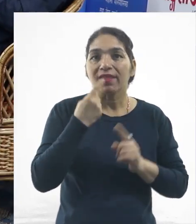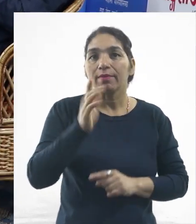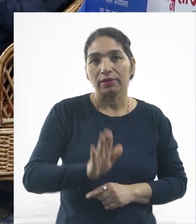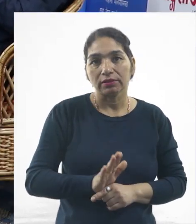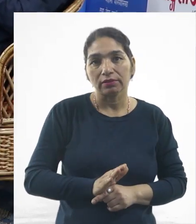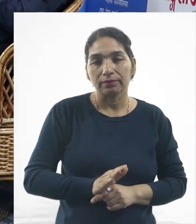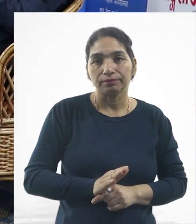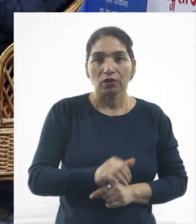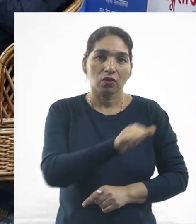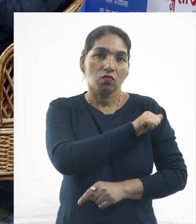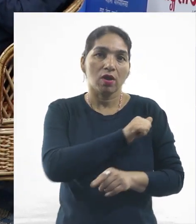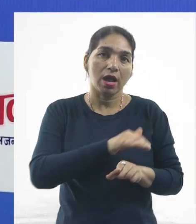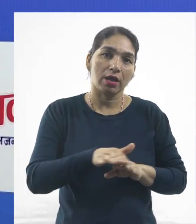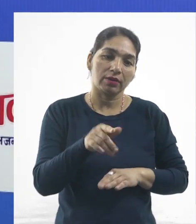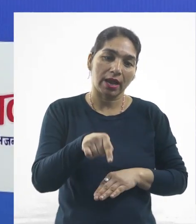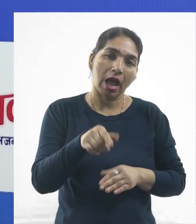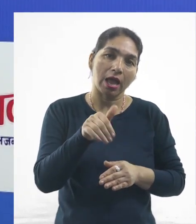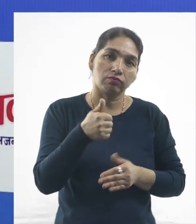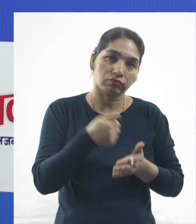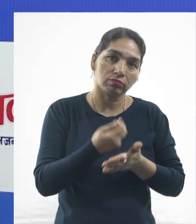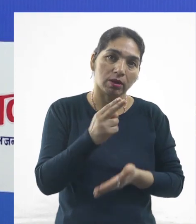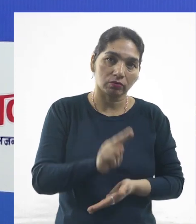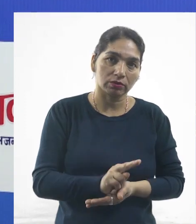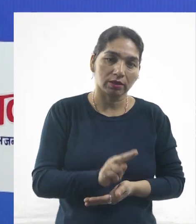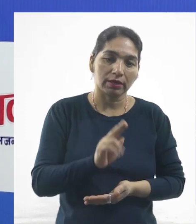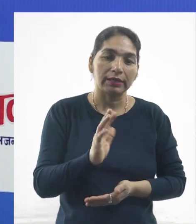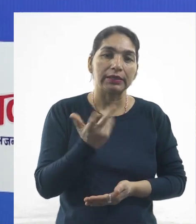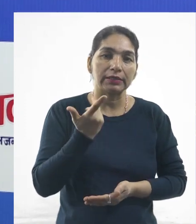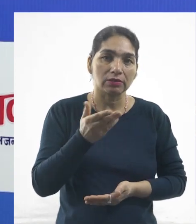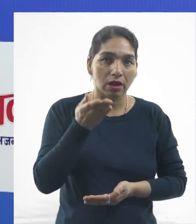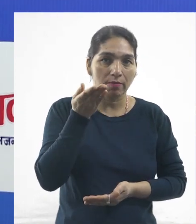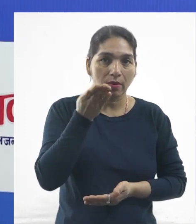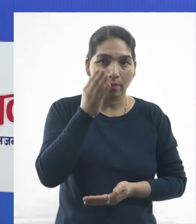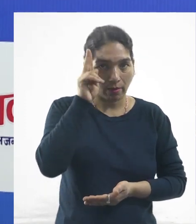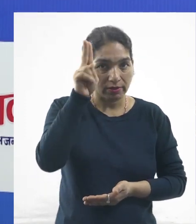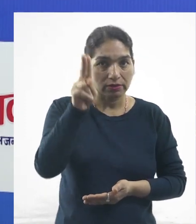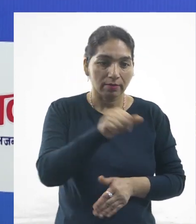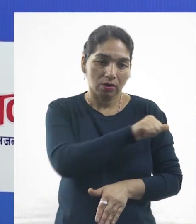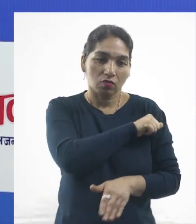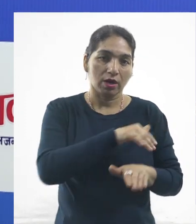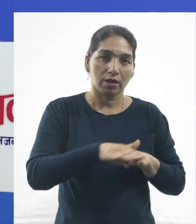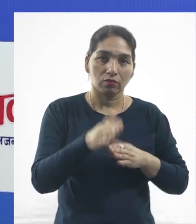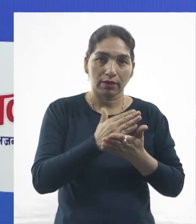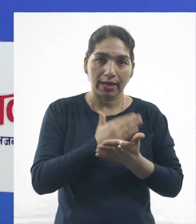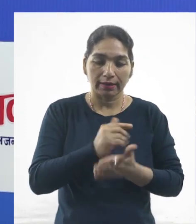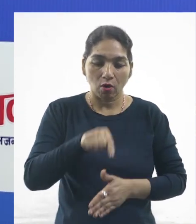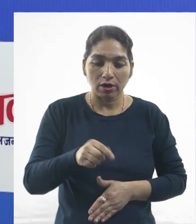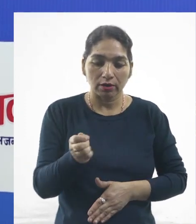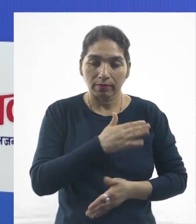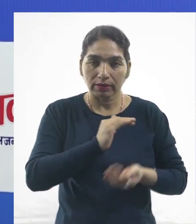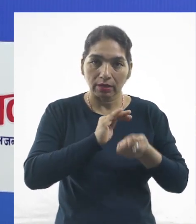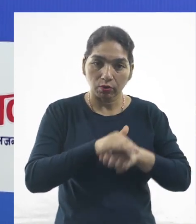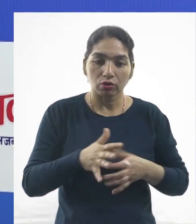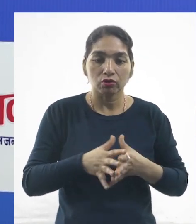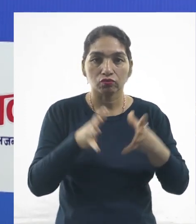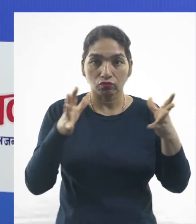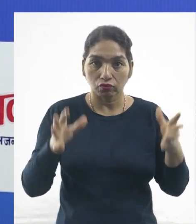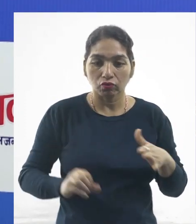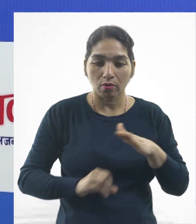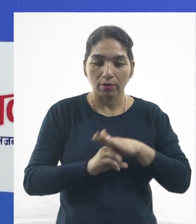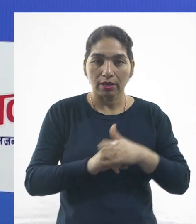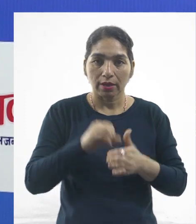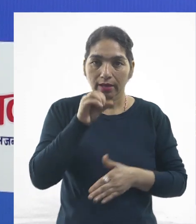हजुर उहाँहरू यहाँ आउनुभएको छ के छ आगामी दिनमा उहाँहरूको कार्यक्रमलाई अहिलेको भन्दा अलि बढी वृहत अलिकति प्राथमिकता